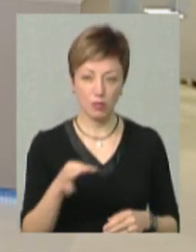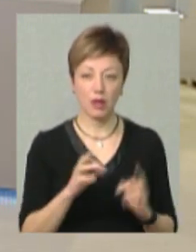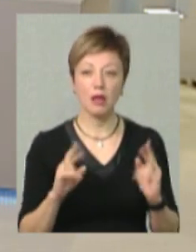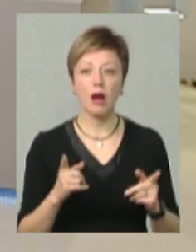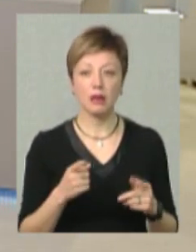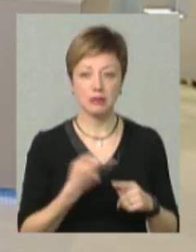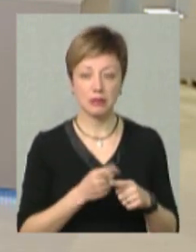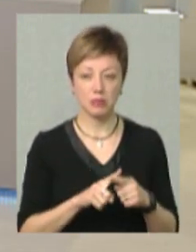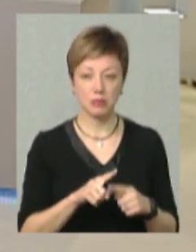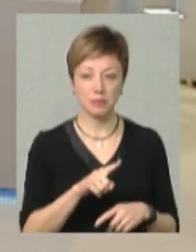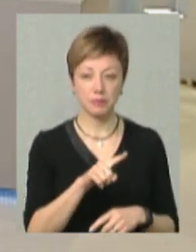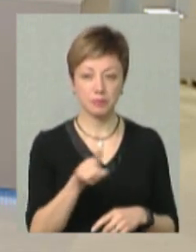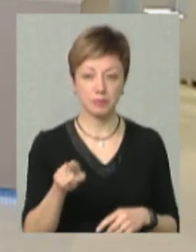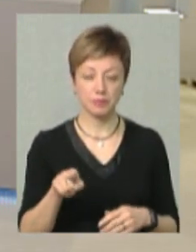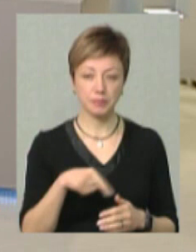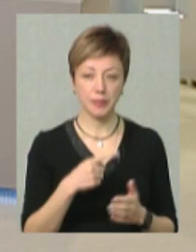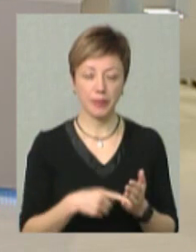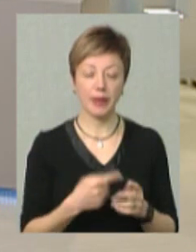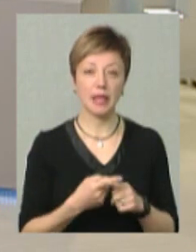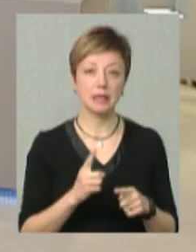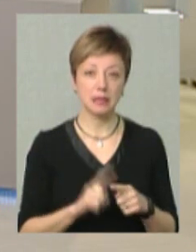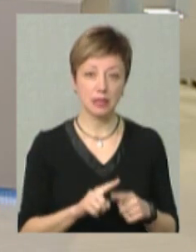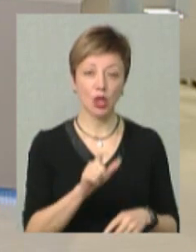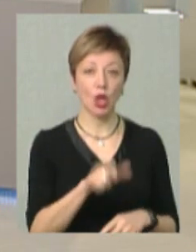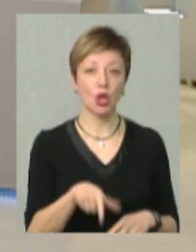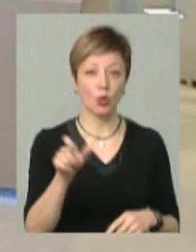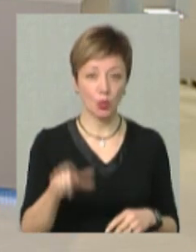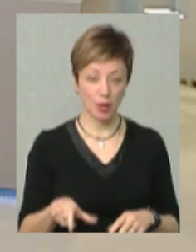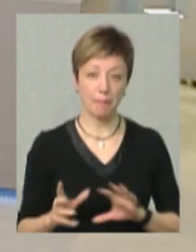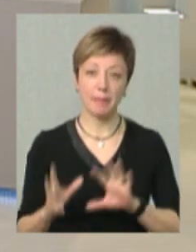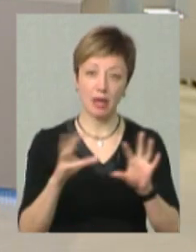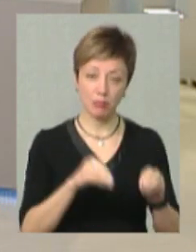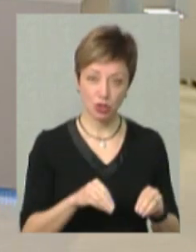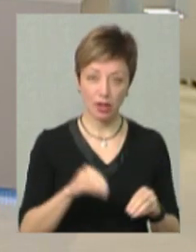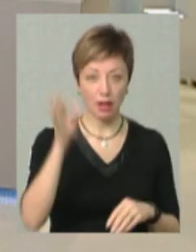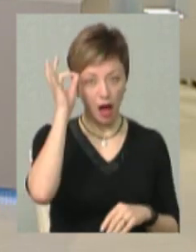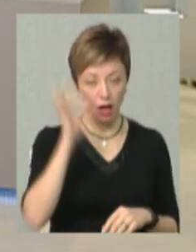як з ними? Дана категорія осіб, знову ж таки